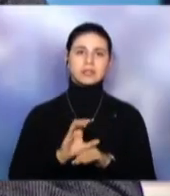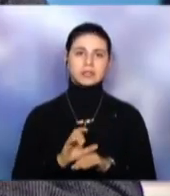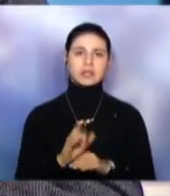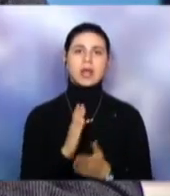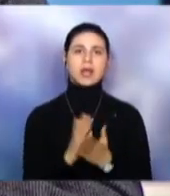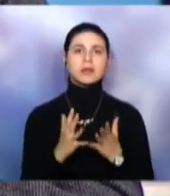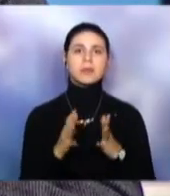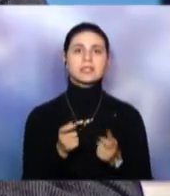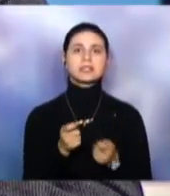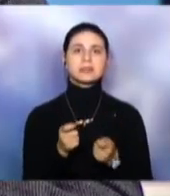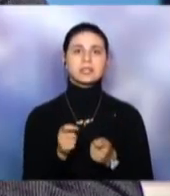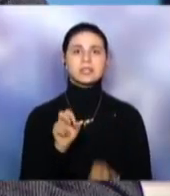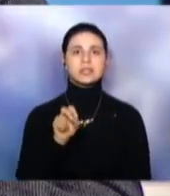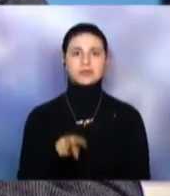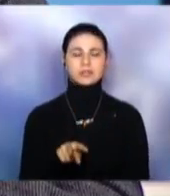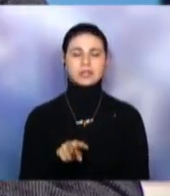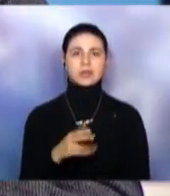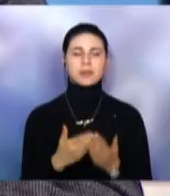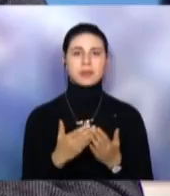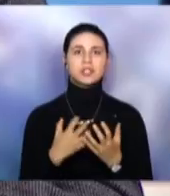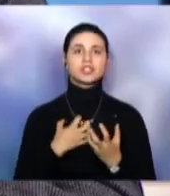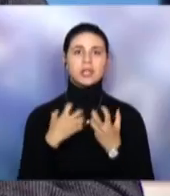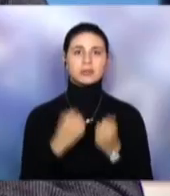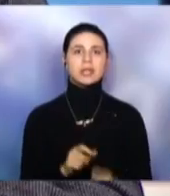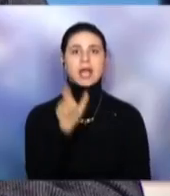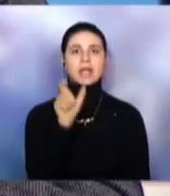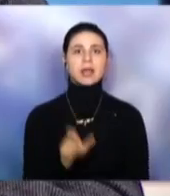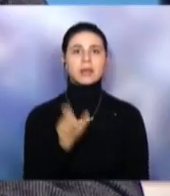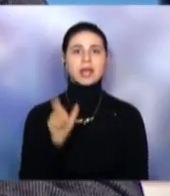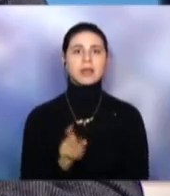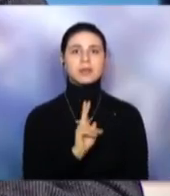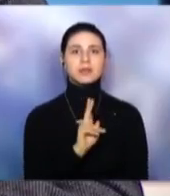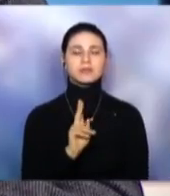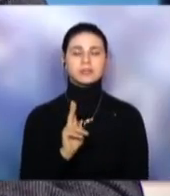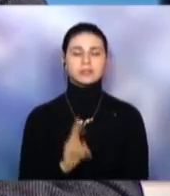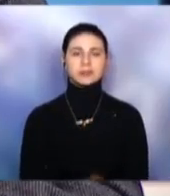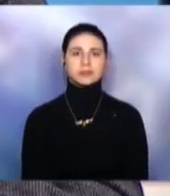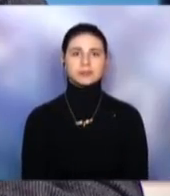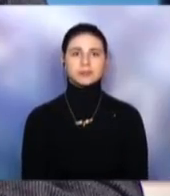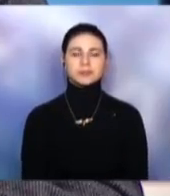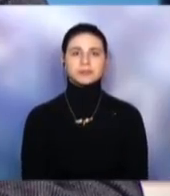იჩენენ უფრო მეტ სიფრთხილეს ვიდრე პრაქტიკულად ჯანმრთელი ადამიანები რომლებიც